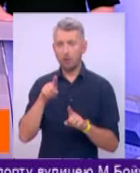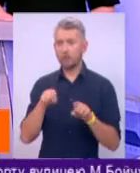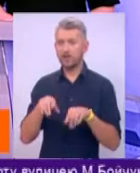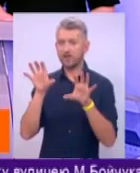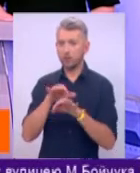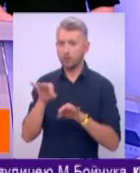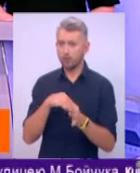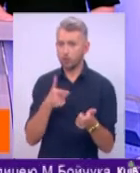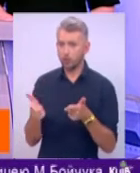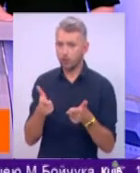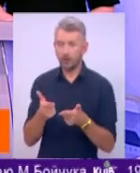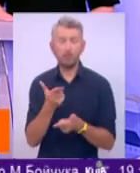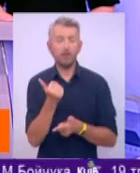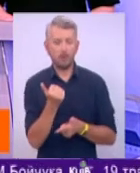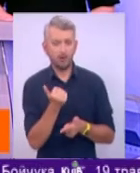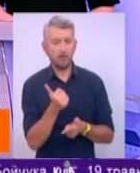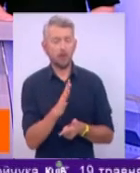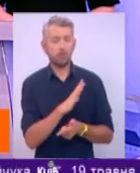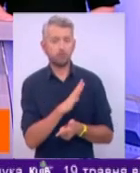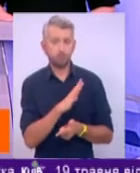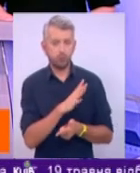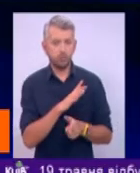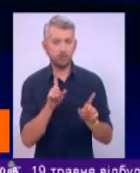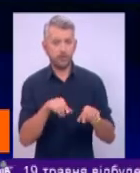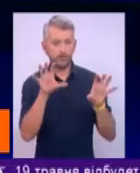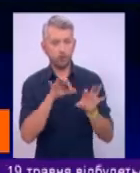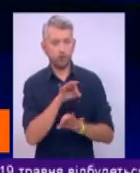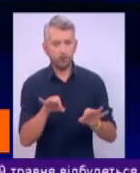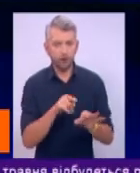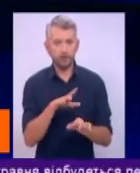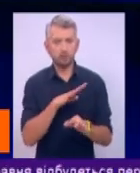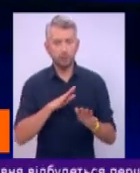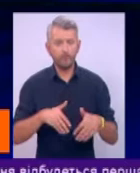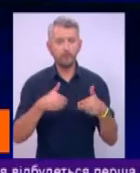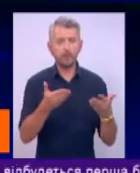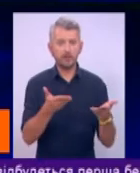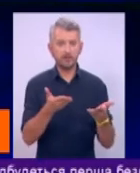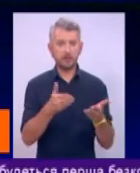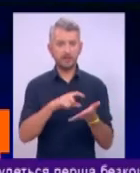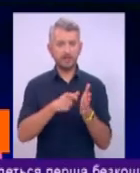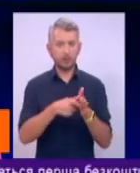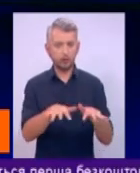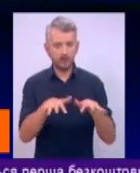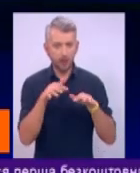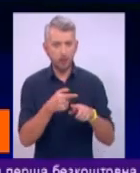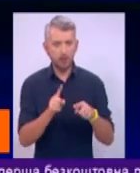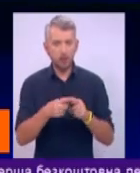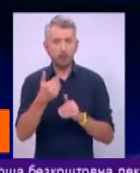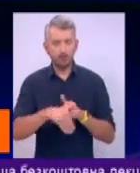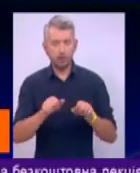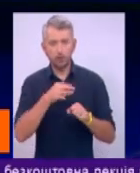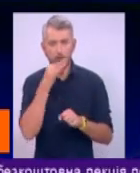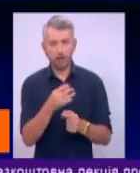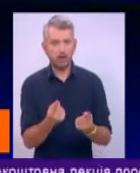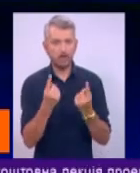вже так готуються? Так, був навіть законопроект, він був винесений в сесійну залу. Це вже, можна сказати,